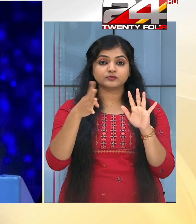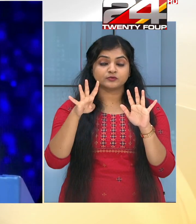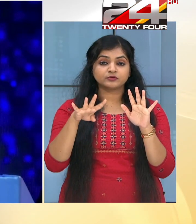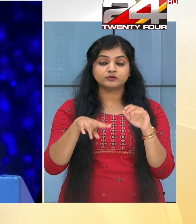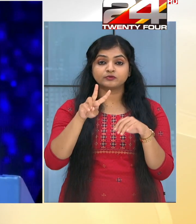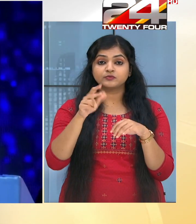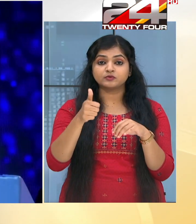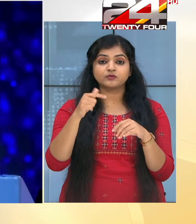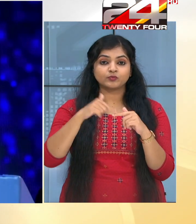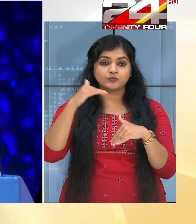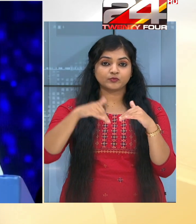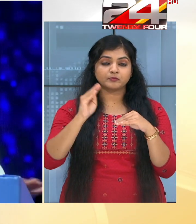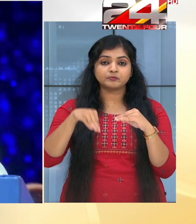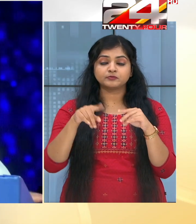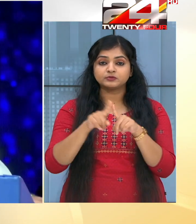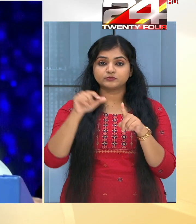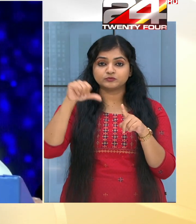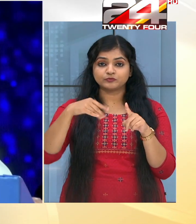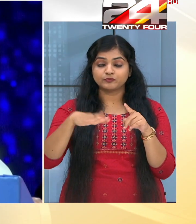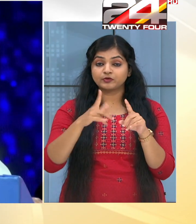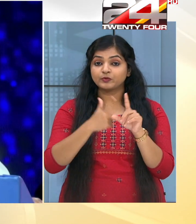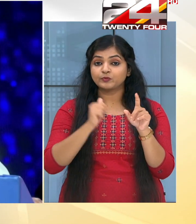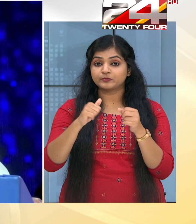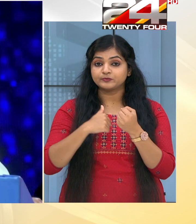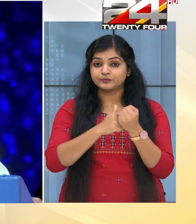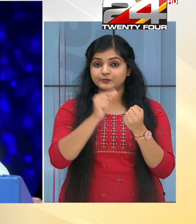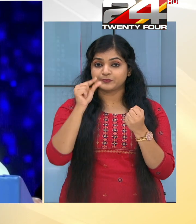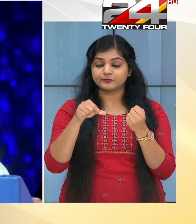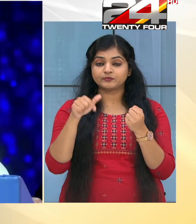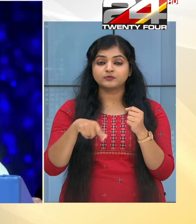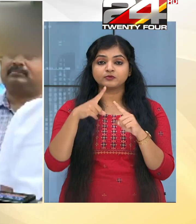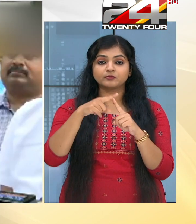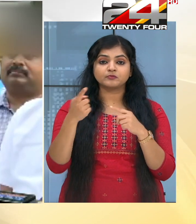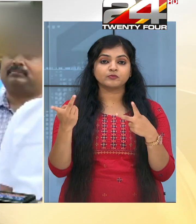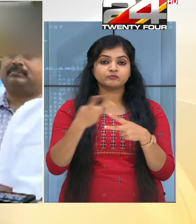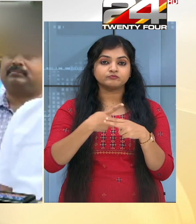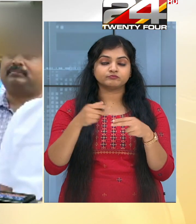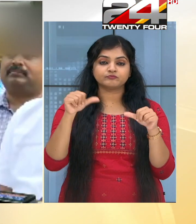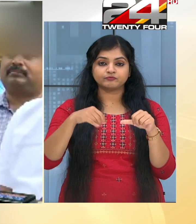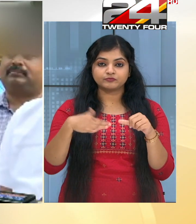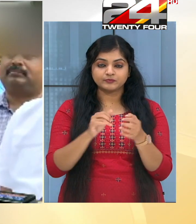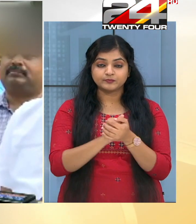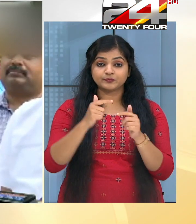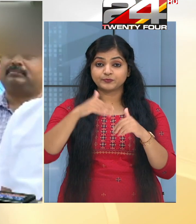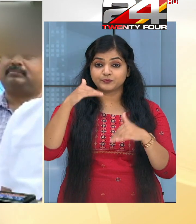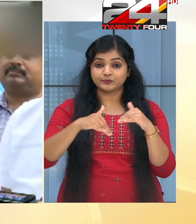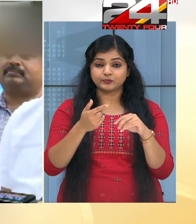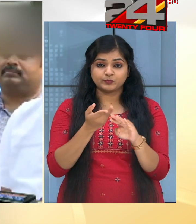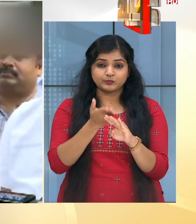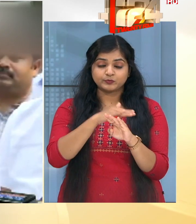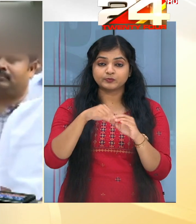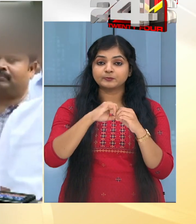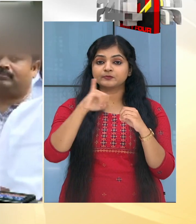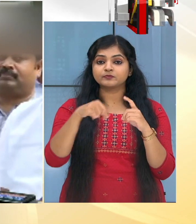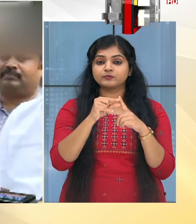5,926 വോട്ടിന് തോറ്റത് യെദ്യൂരപ്പ അനുകൂലിയായിരുന്ന എച്ച് ഡി തമ്മയ്യയോടായിരുന്നു. തെരഞ്ഞെടുപ്പിന് തൊട്ടുമുമ്പാണ് തമ്മയ്യ ബി ജെ